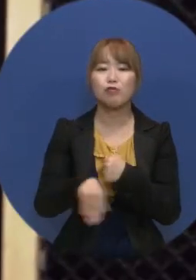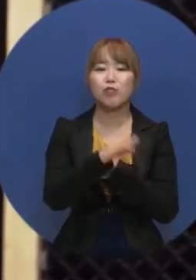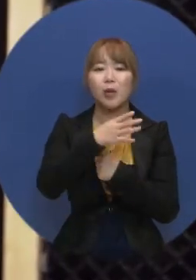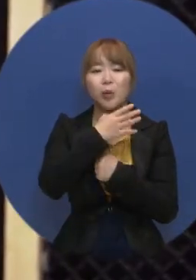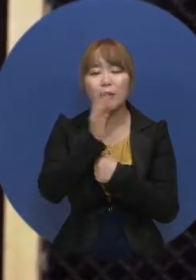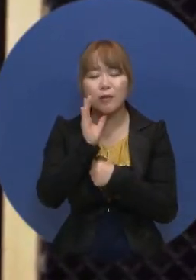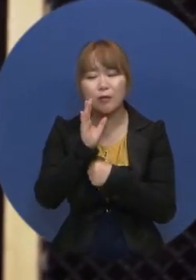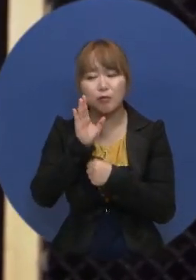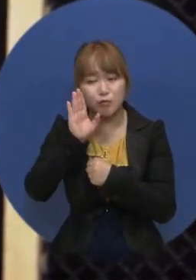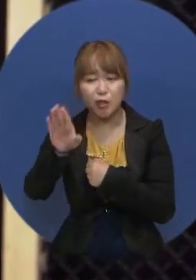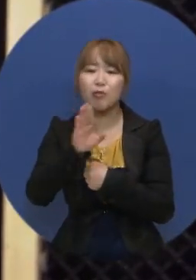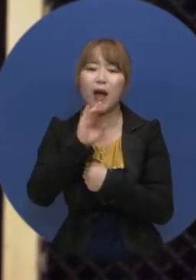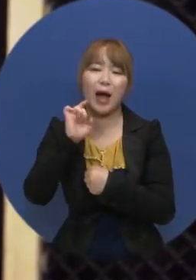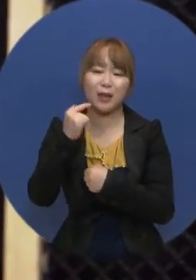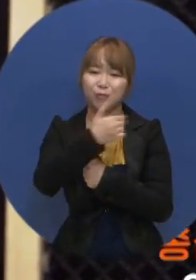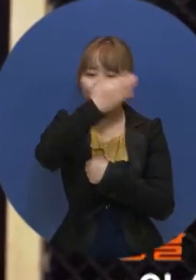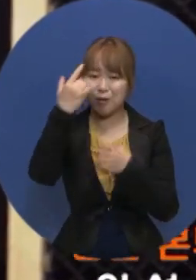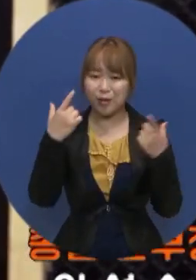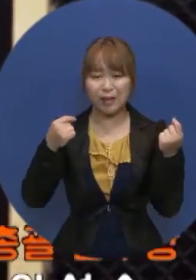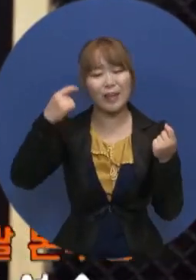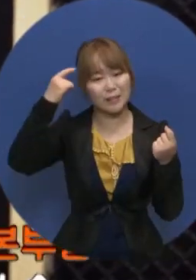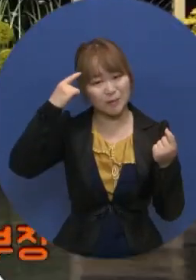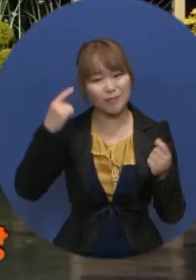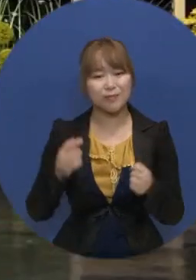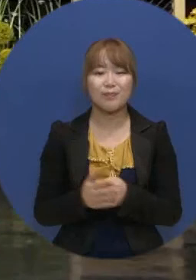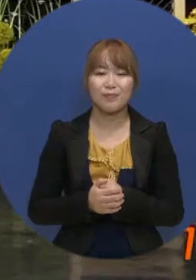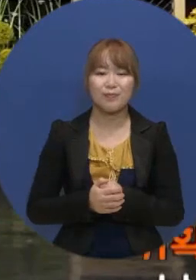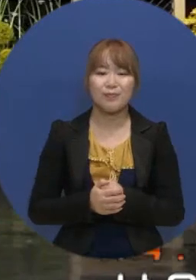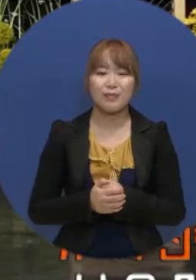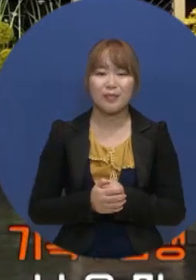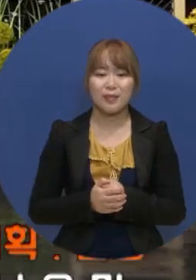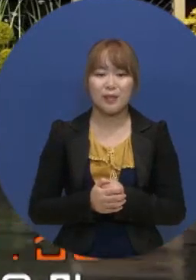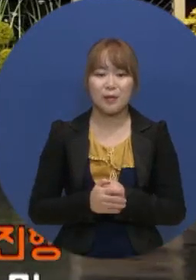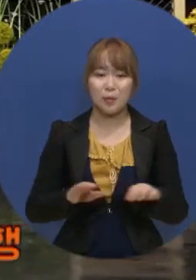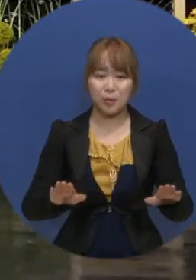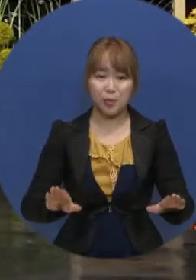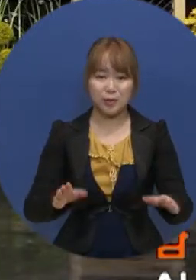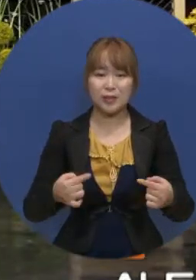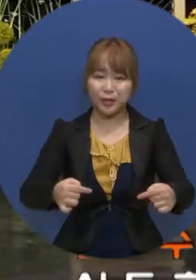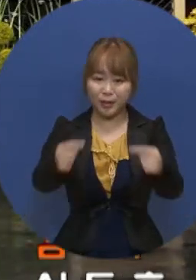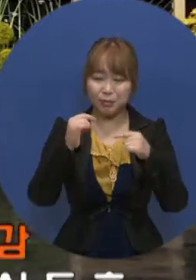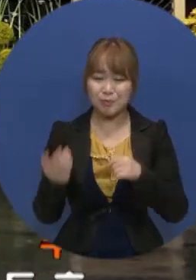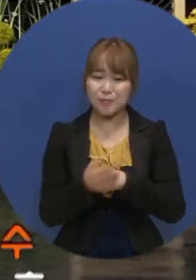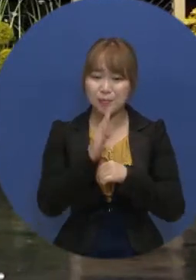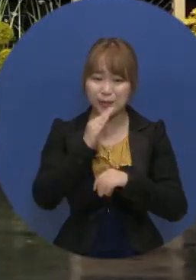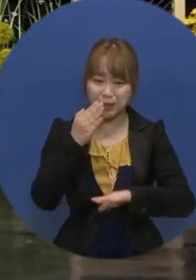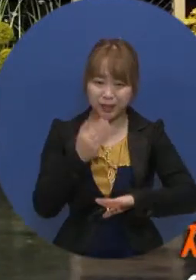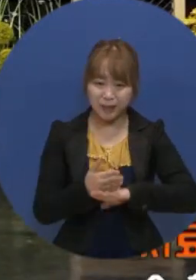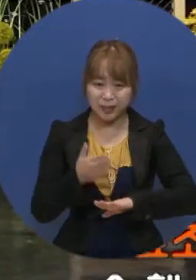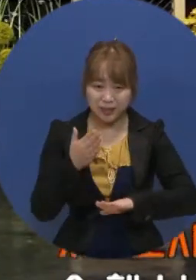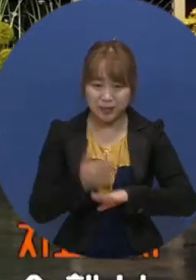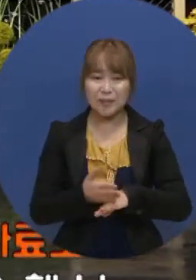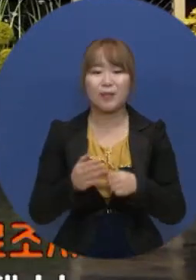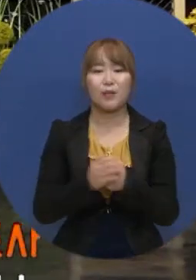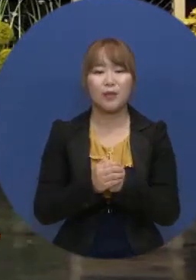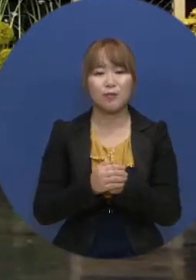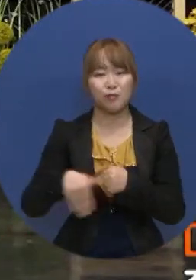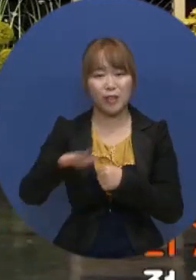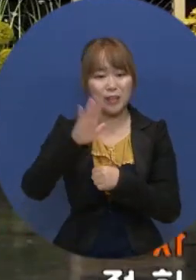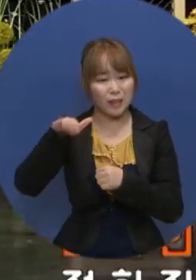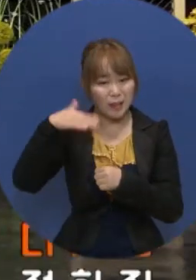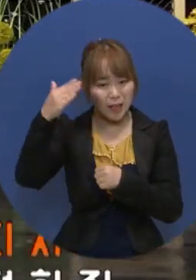노년도 아름답지 않을까라는 그런 생각을 잠깐 해봤습니다. 네, 오늘 함께 하신 여러분들 진심으로 감사드리고요.